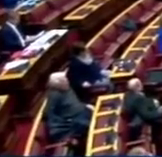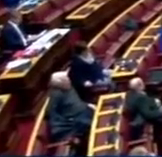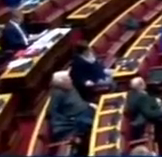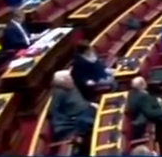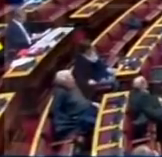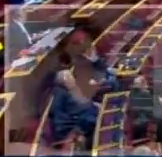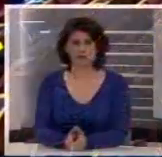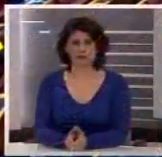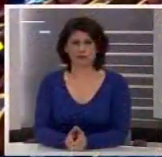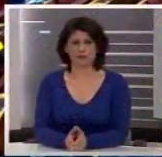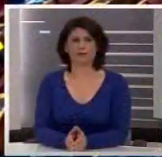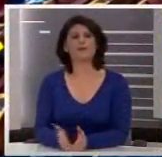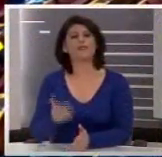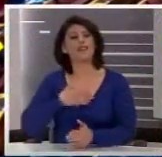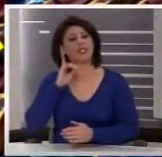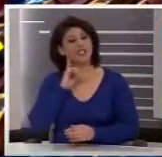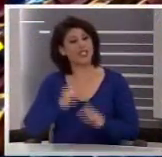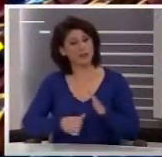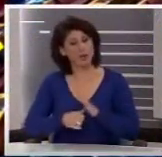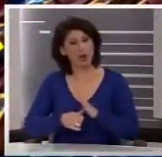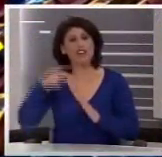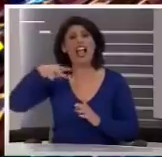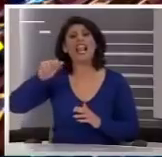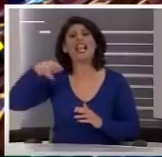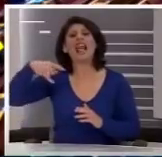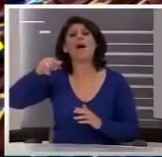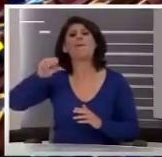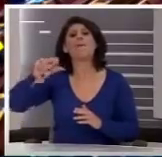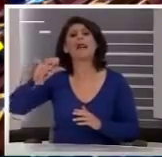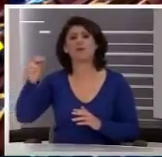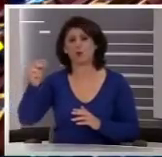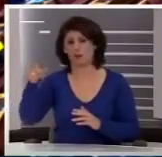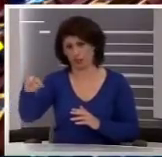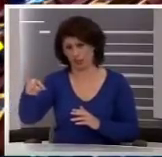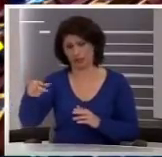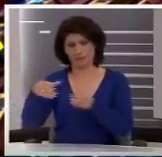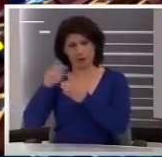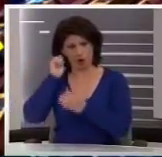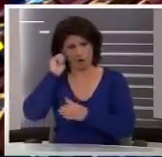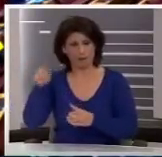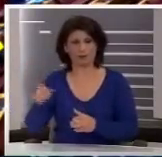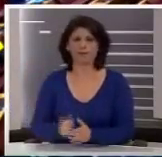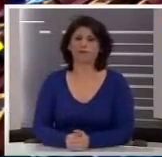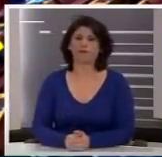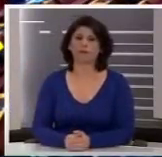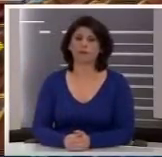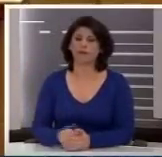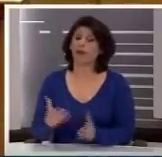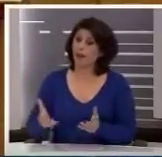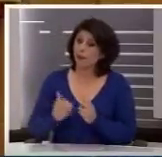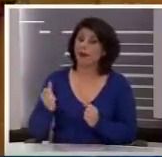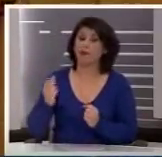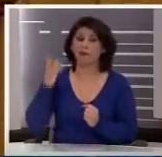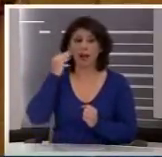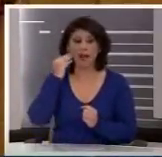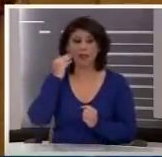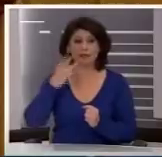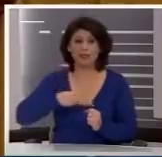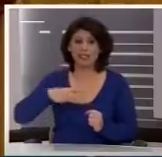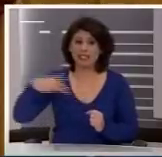Ευχαριστώ κύριε Πρόεδρε. Κυρίες και κύριοι συνάδελφοι, επιτέλους σήμερα μάθαμε ότι το κόμμα της Νέας Δημοκρατίας είναι το κόμμα της ευτυχίας, του φιλότιμου, της